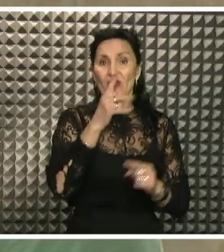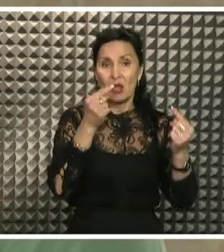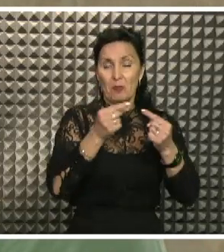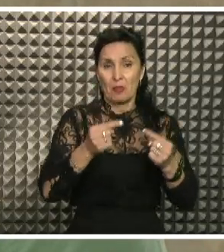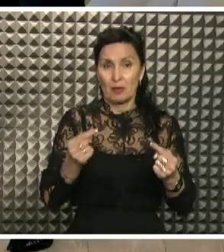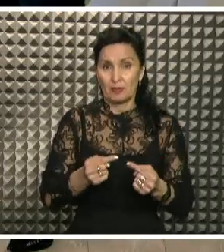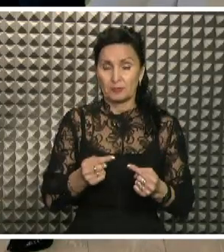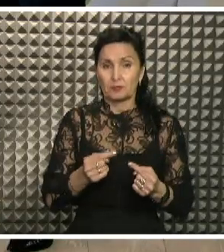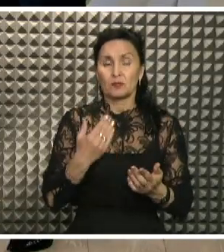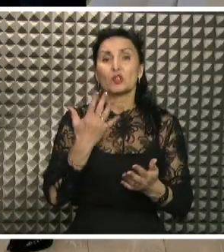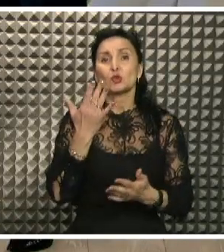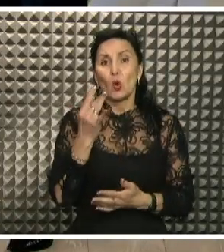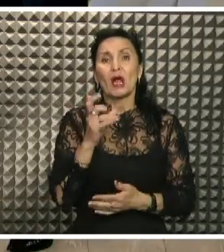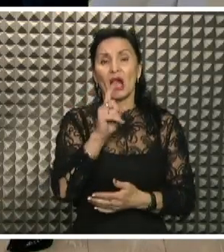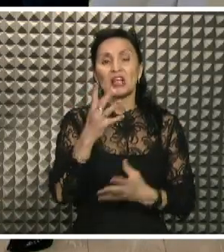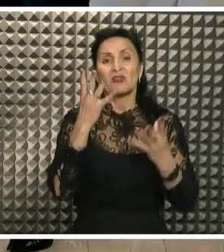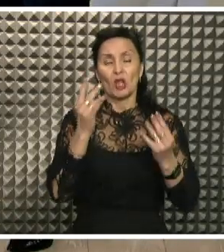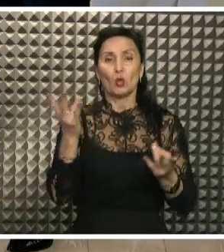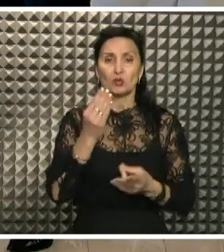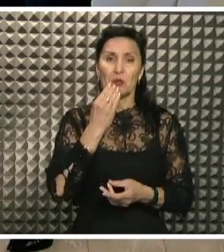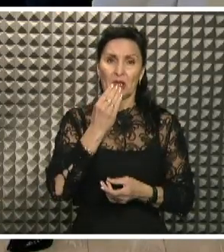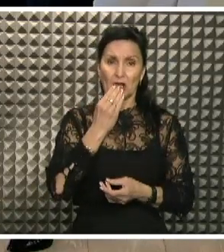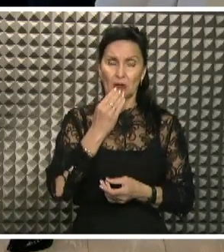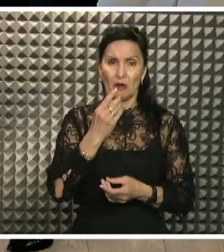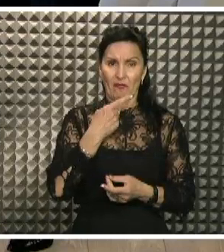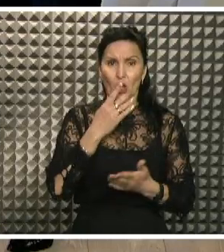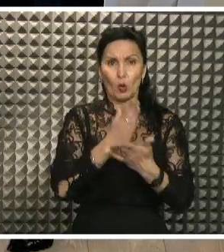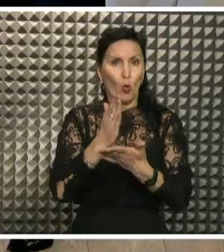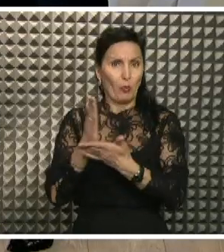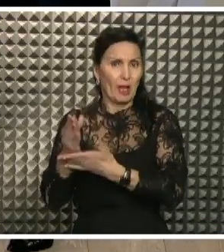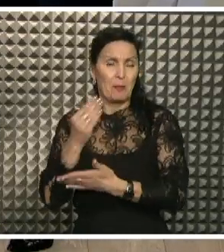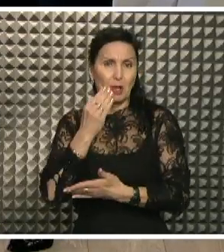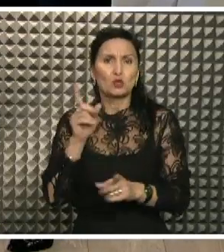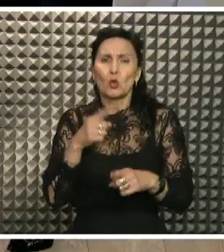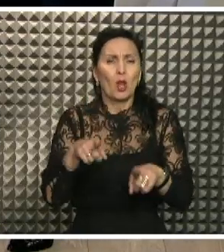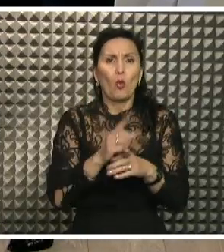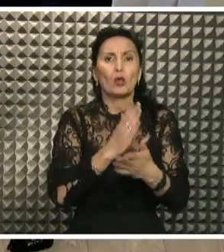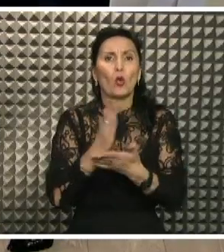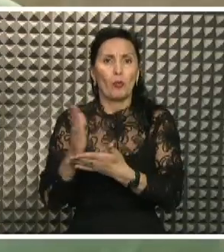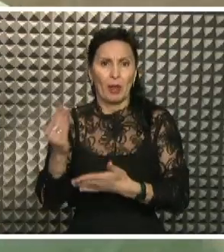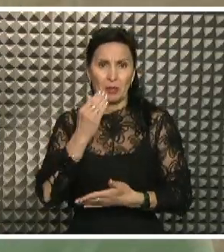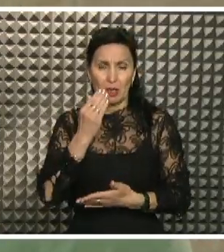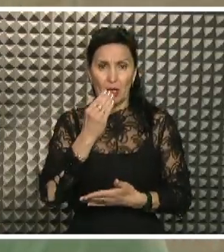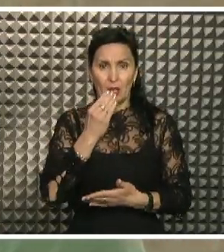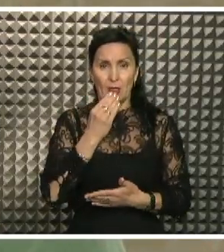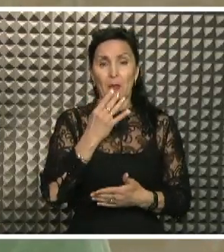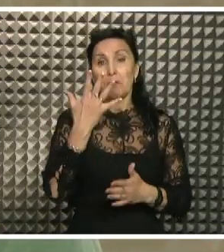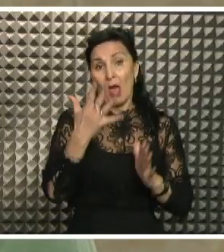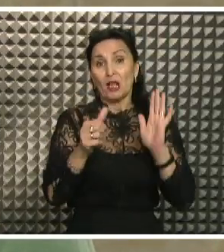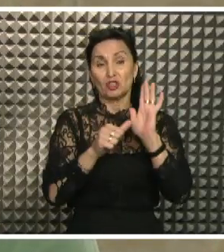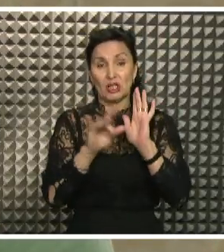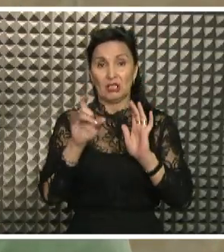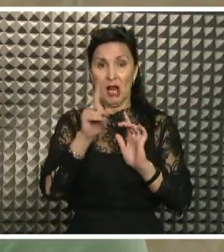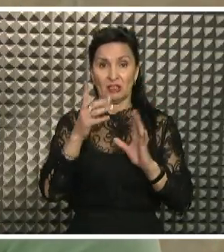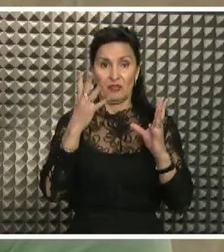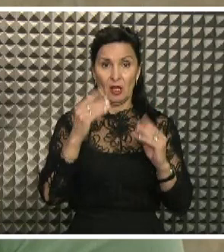дня в день. Вот сколько раз в день нужно питаться? Вот вы говорите дробное питание. Что это такое? Что включать в него нужно? Ну, в идеале 5-6. 5-6.